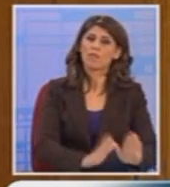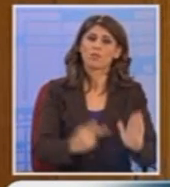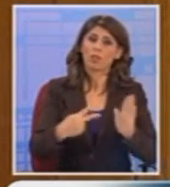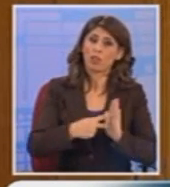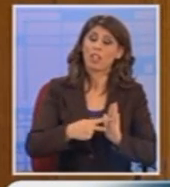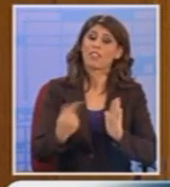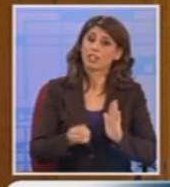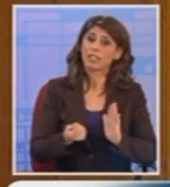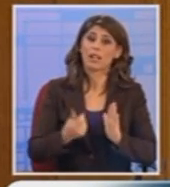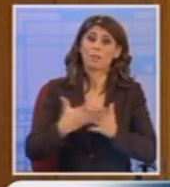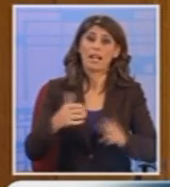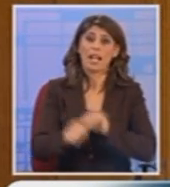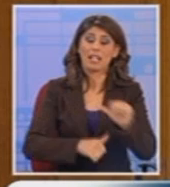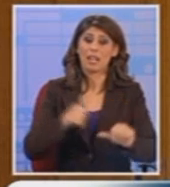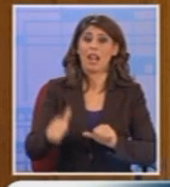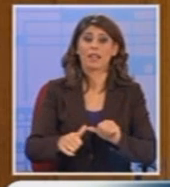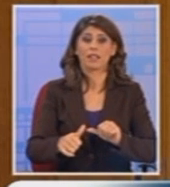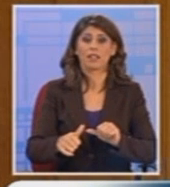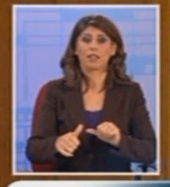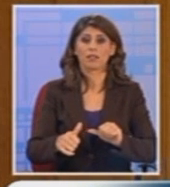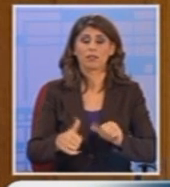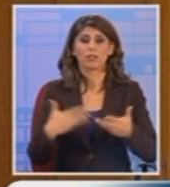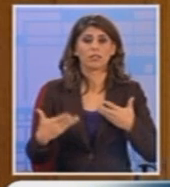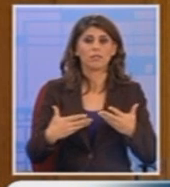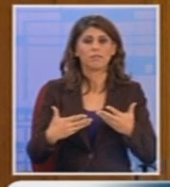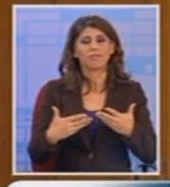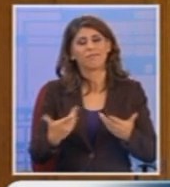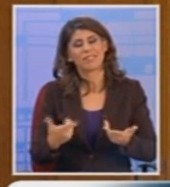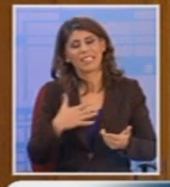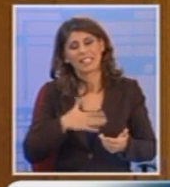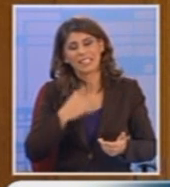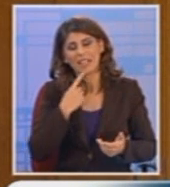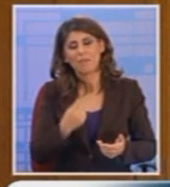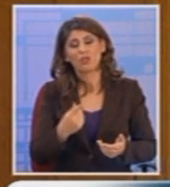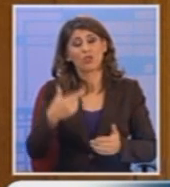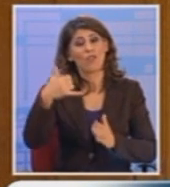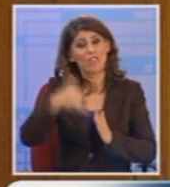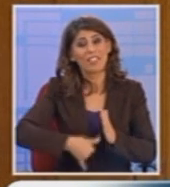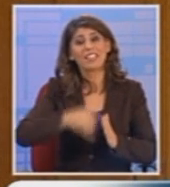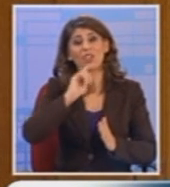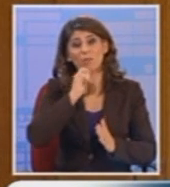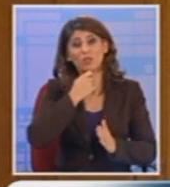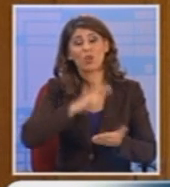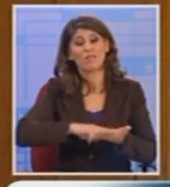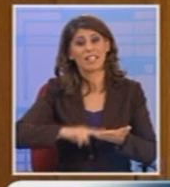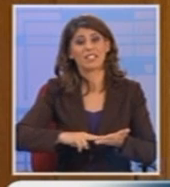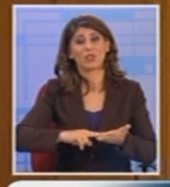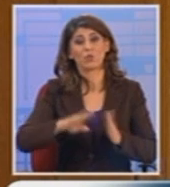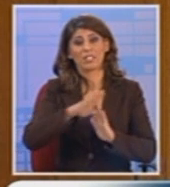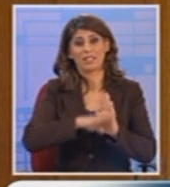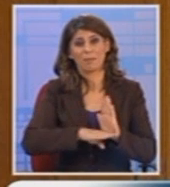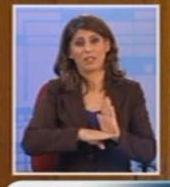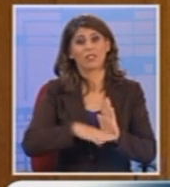2000 να την κάνουν τη μεγάλη μεταρρύθμιση, την εξυγχρονιστική κλπ. Ήθελα να πω ότι το βαθύτερο μυστικό του ασφαλιστικού